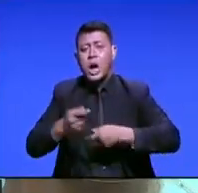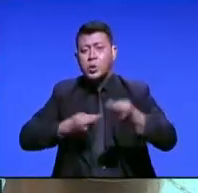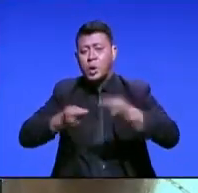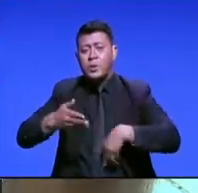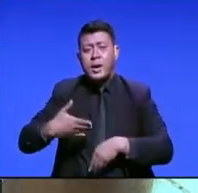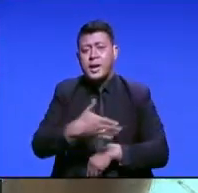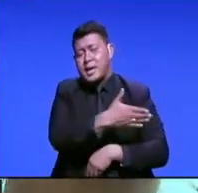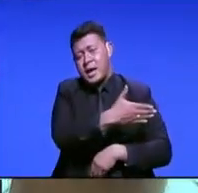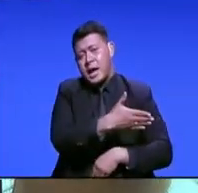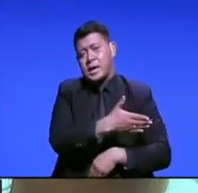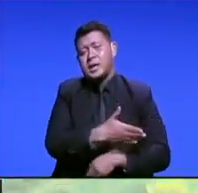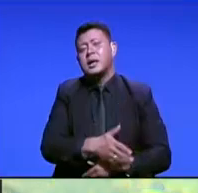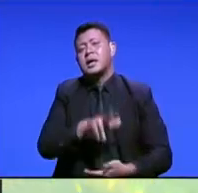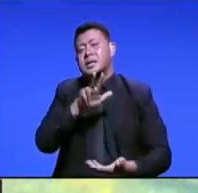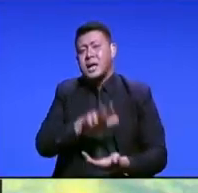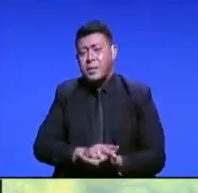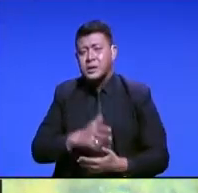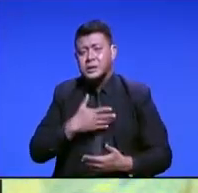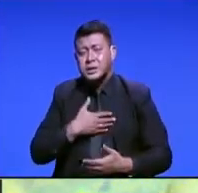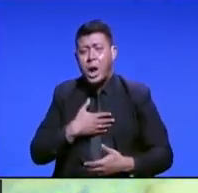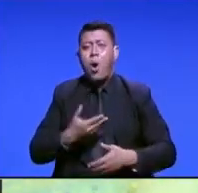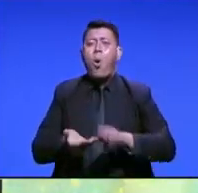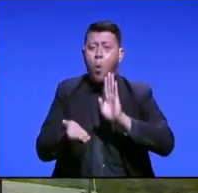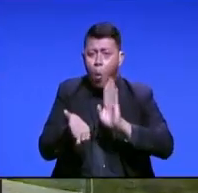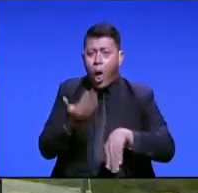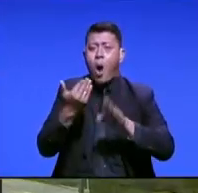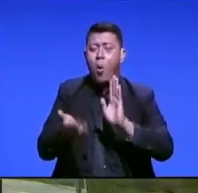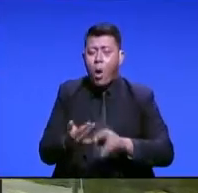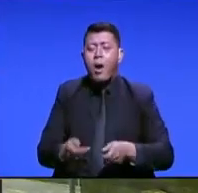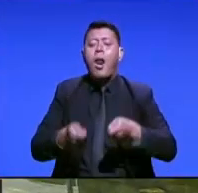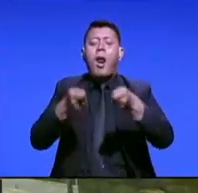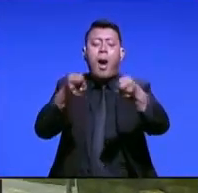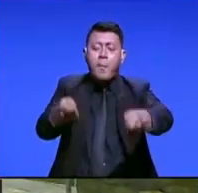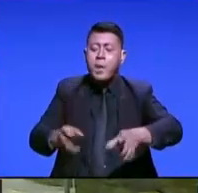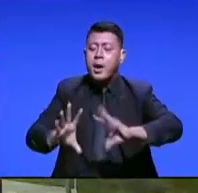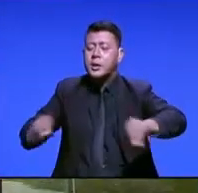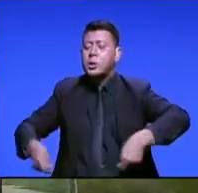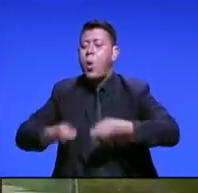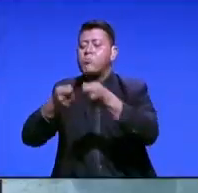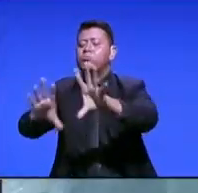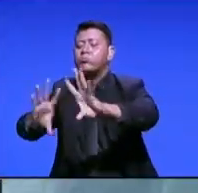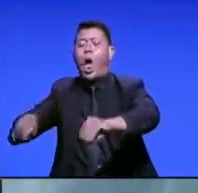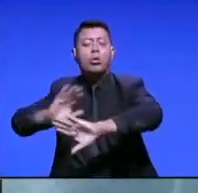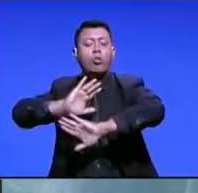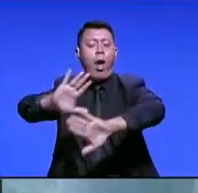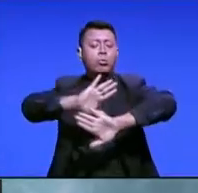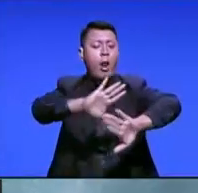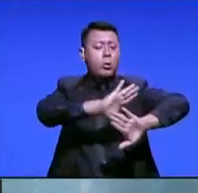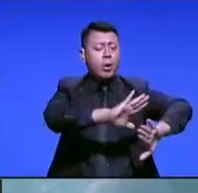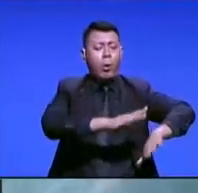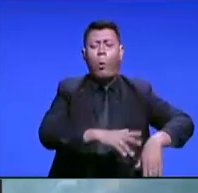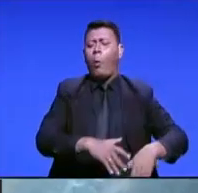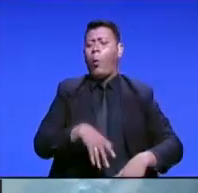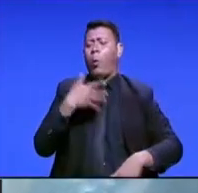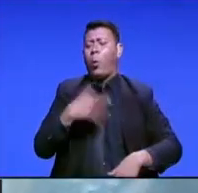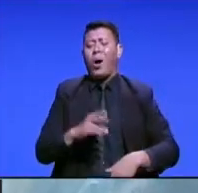ikan hias. Keputusan ini diambilnya setelah berulang kali ditolak saat melamar kerja dengan beragam alasan. Mulai dari bidang kerja yang